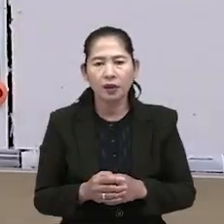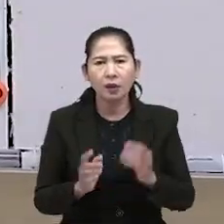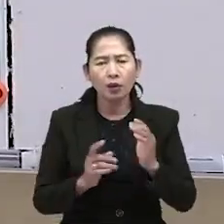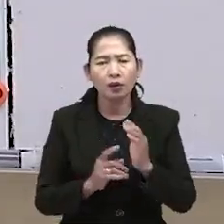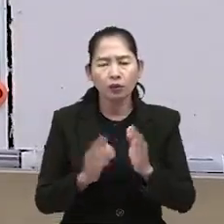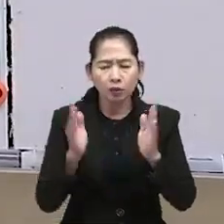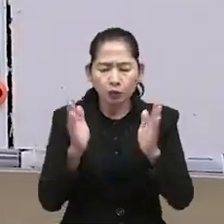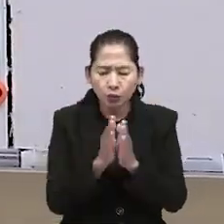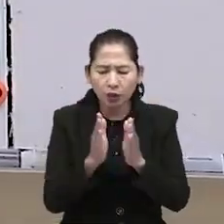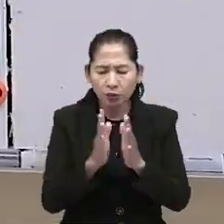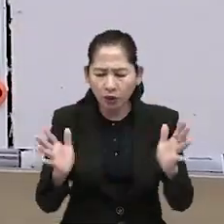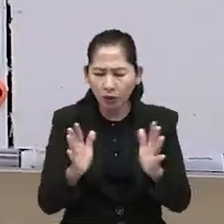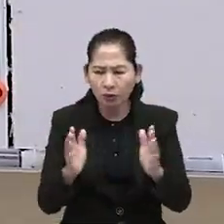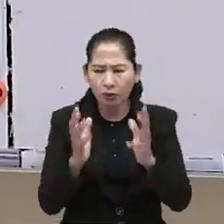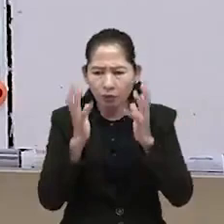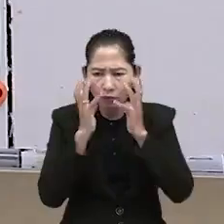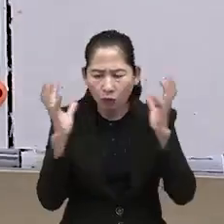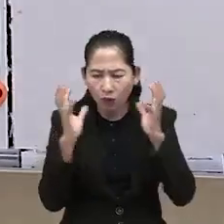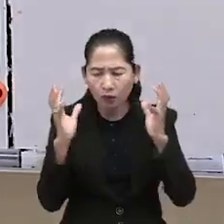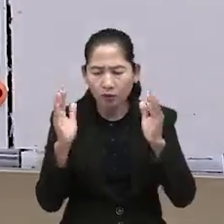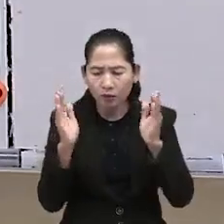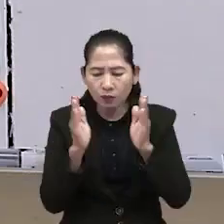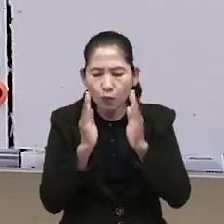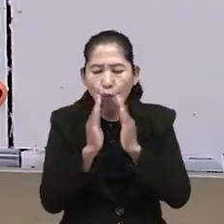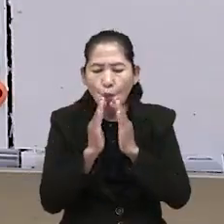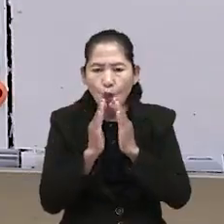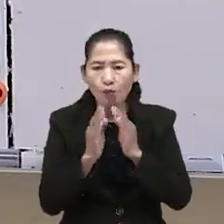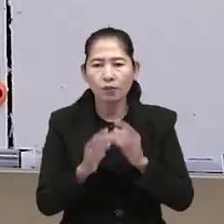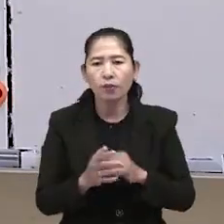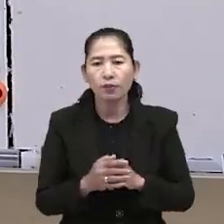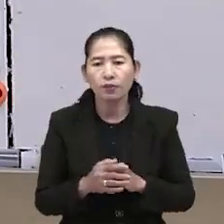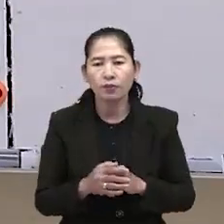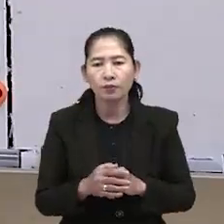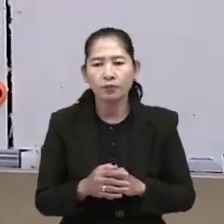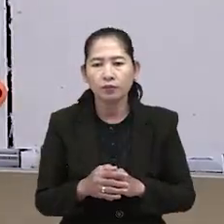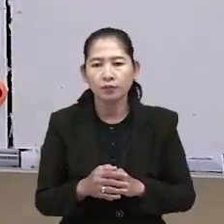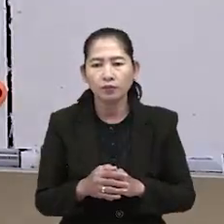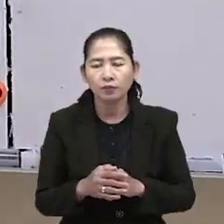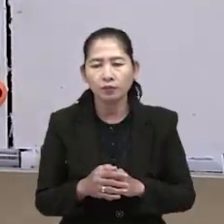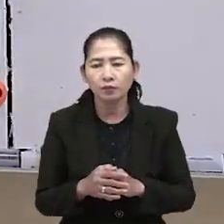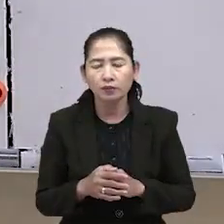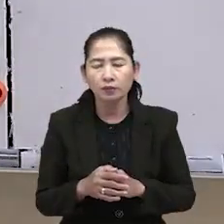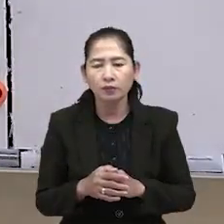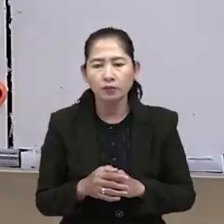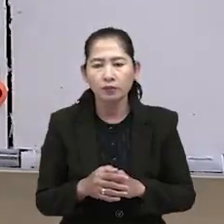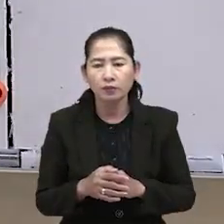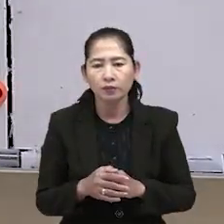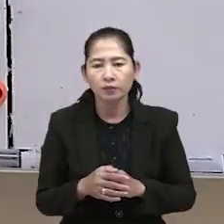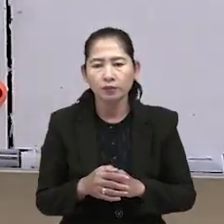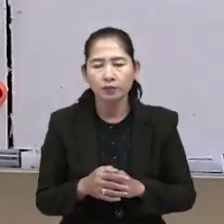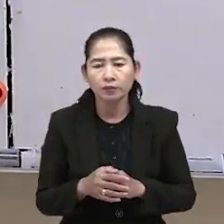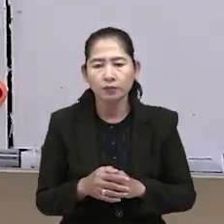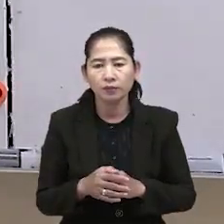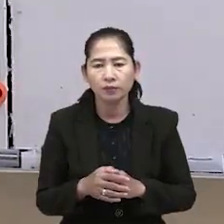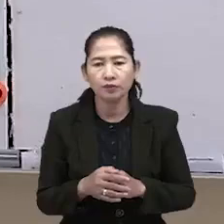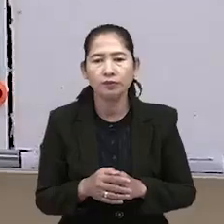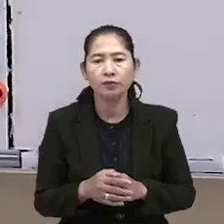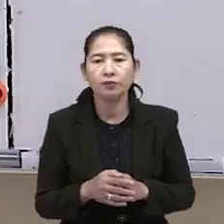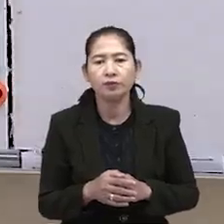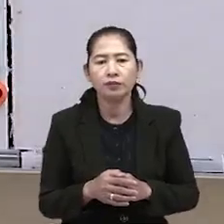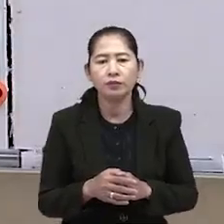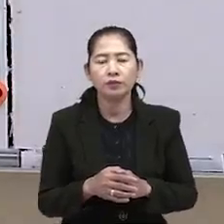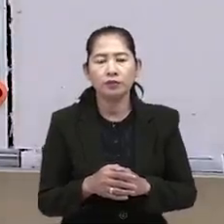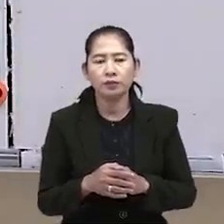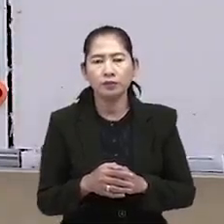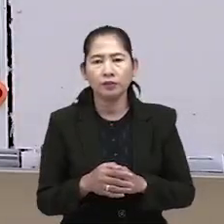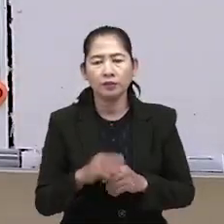ម៉េចដែរតូចឬធំធាត់ឬស្គមកូនញ៉េចាដាក់មកអស់ចាកូនអាចនិយាយបានថតឬស្គមបន្ត